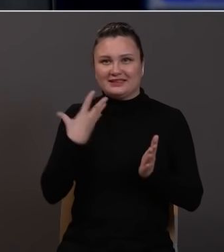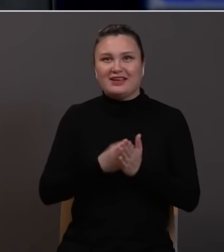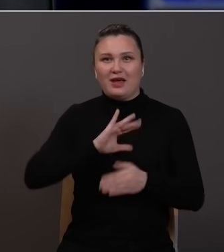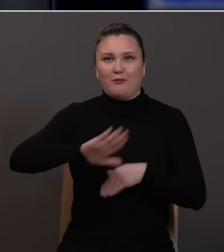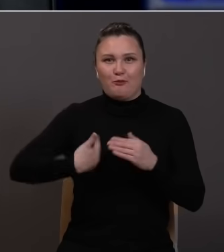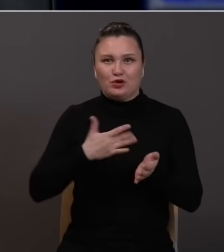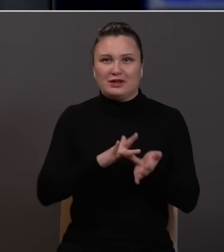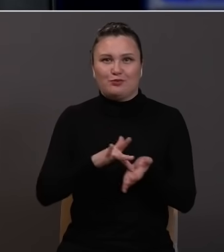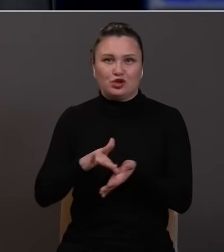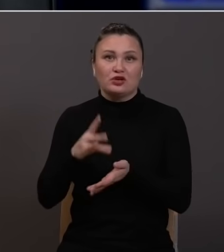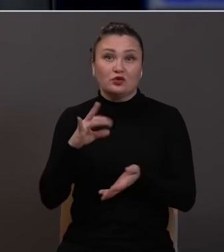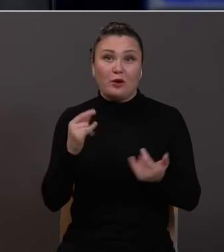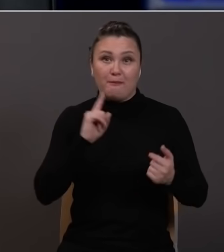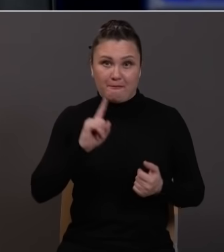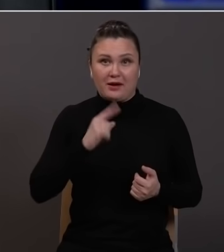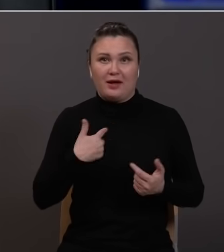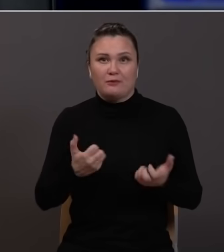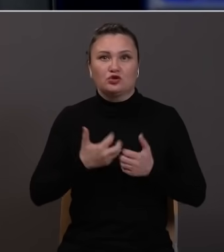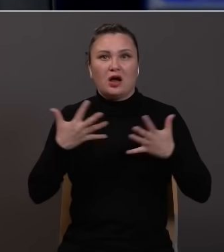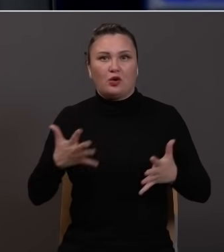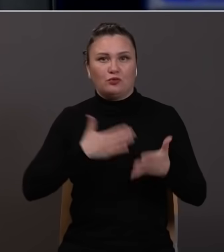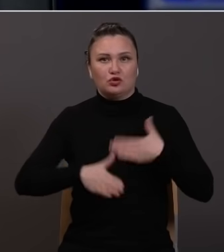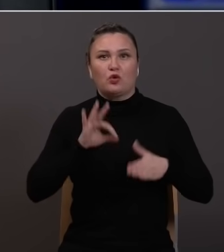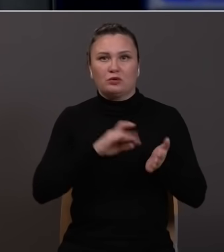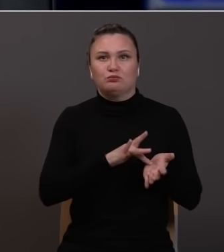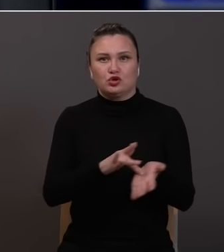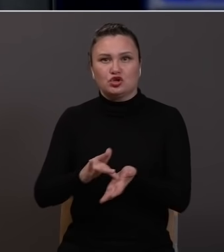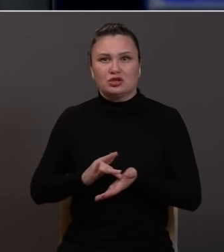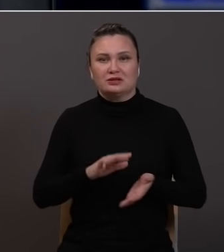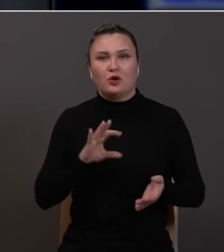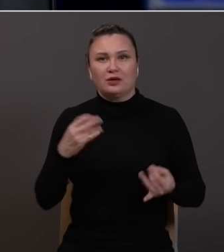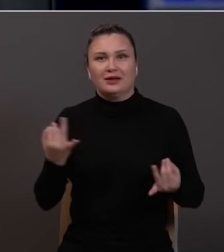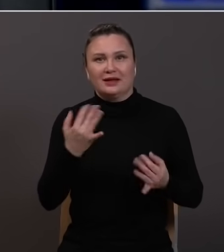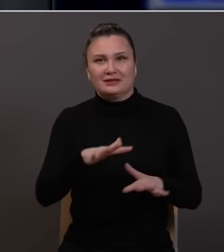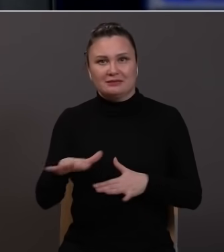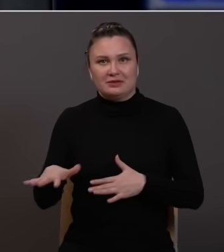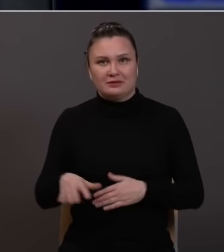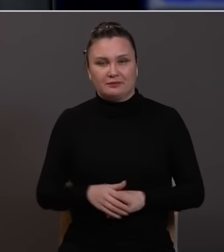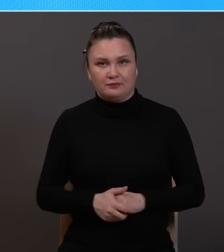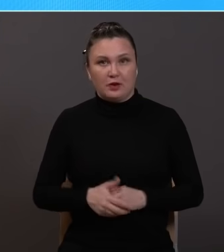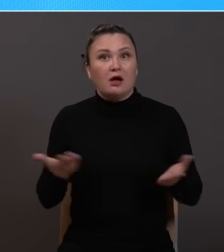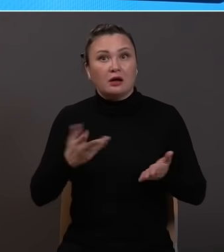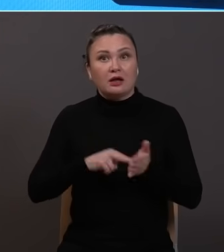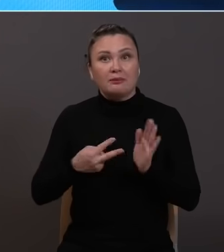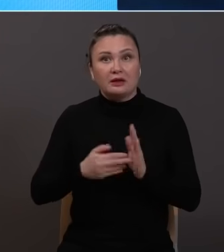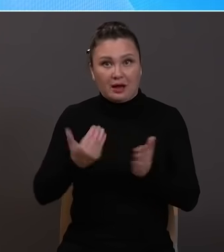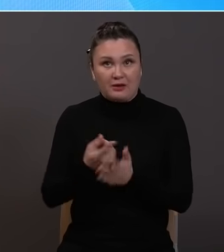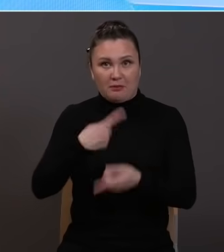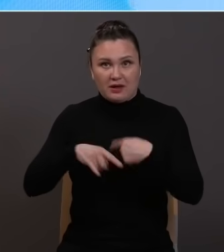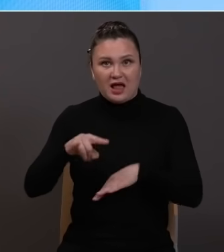после путешествий. Вот. Но на сегодняшний день я получаю огромное удовольствие от путешествий, от интересных мест. Что же это за планы? Опять вернуться в